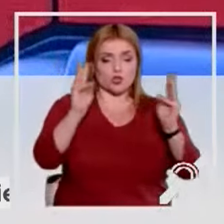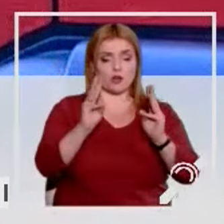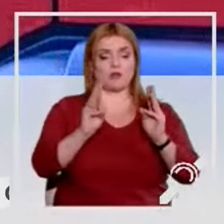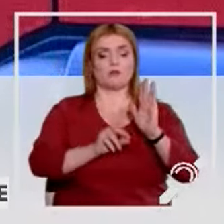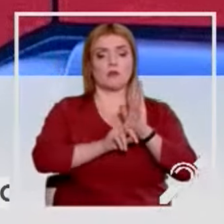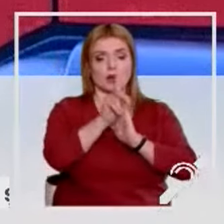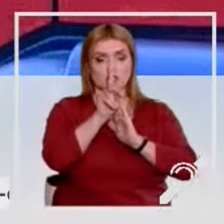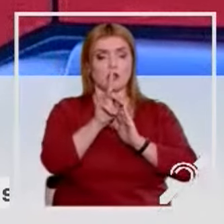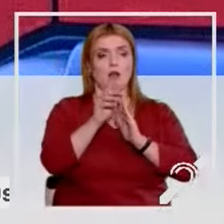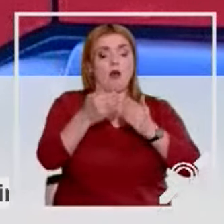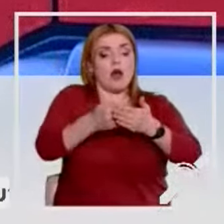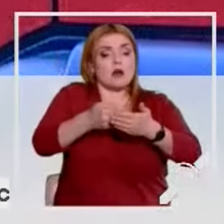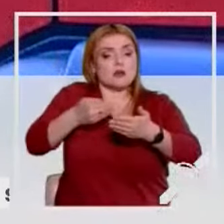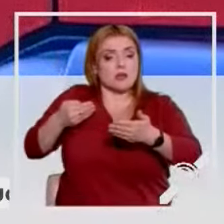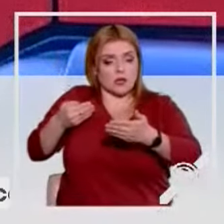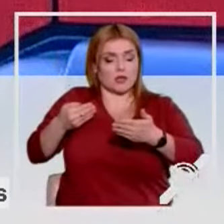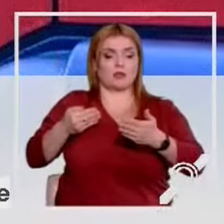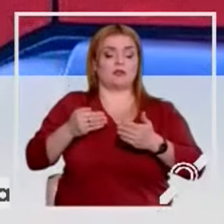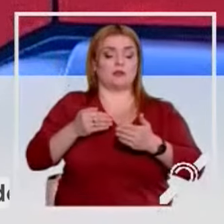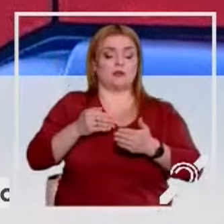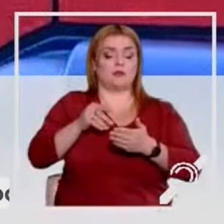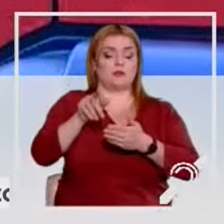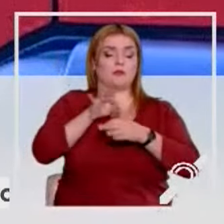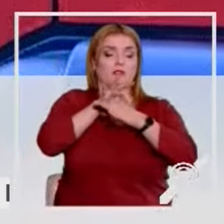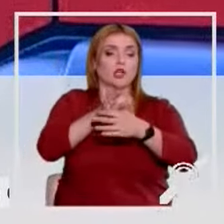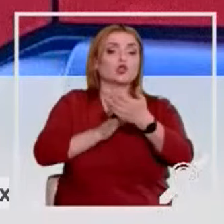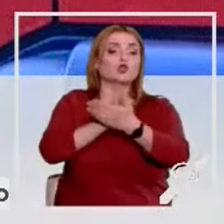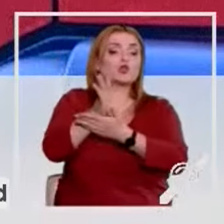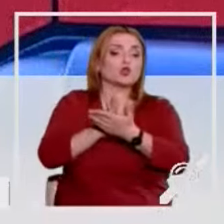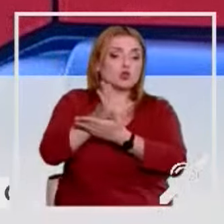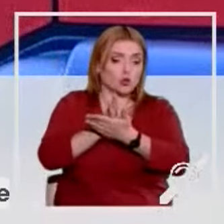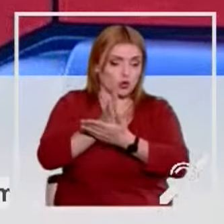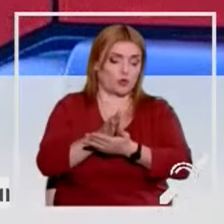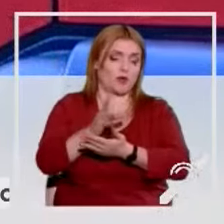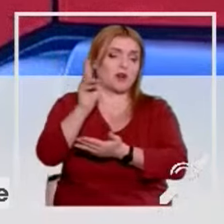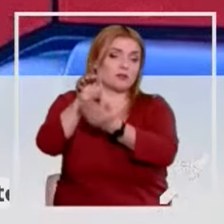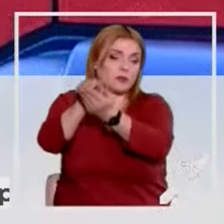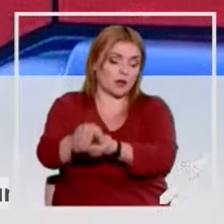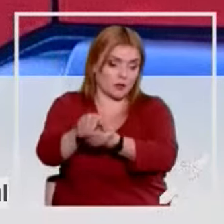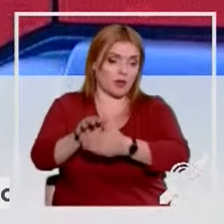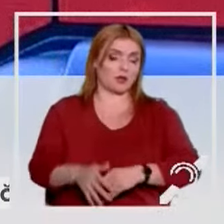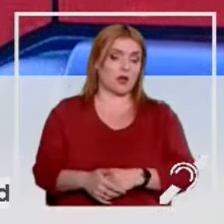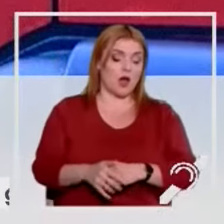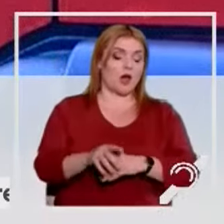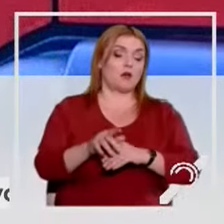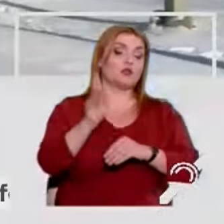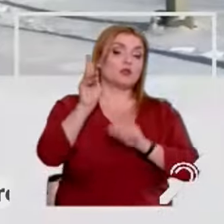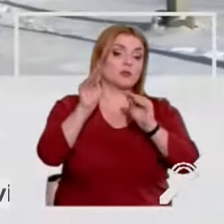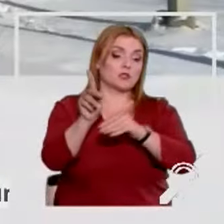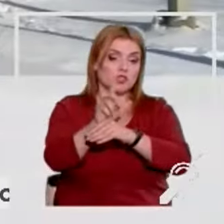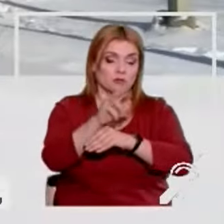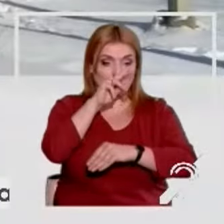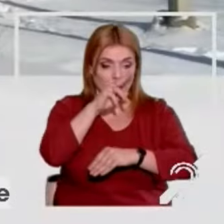că flăcările s-au declanșat de la lumânări, dar pompierii urmează să stabilească cu exactitate cauza incendiului.